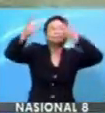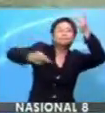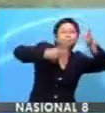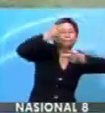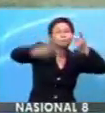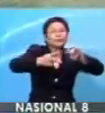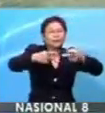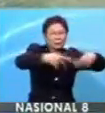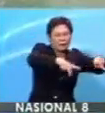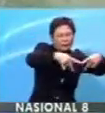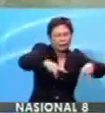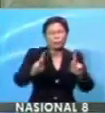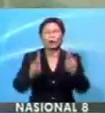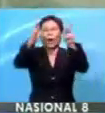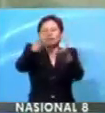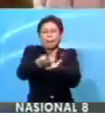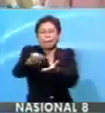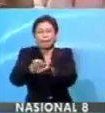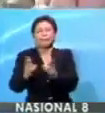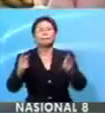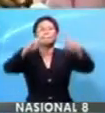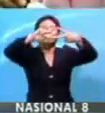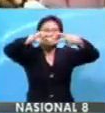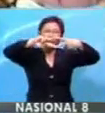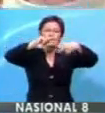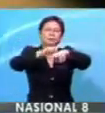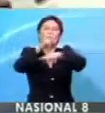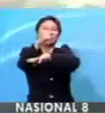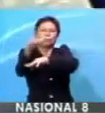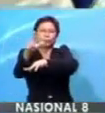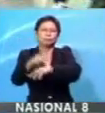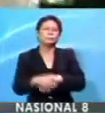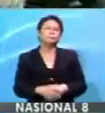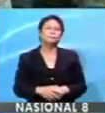tinjauan premis di Kompleks membelibelah Mid Valley di ibu